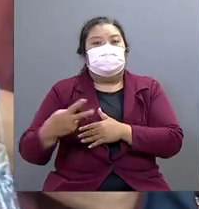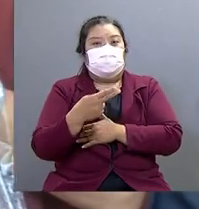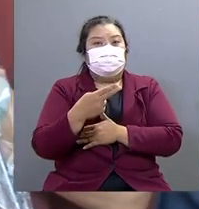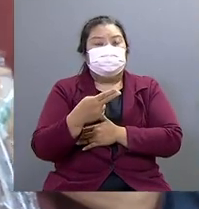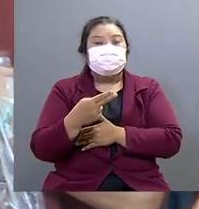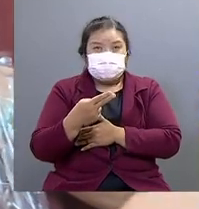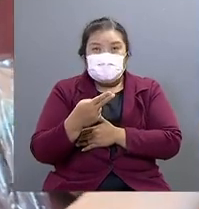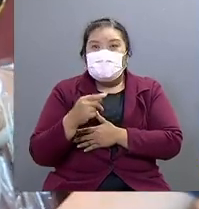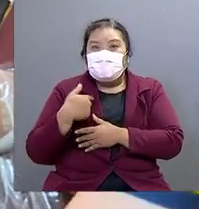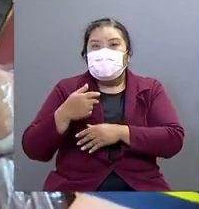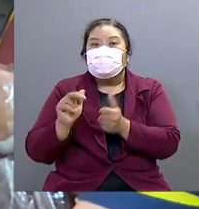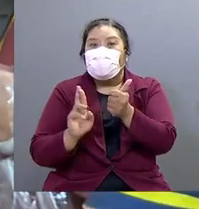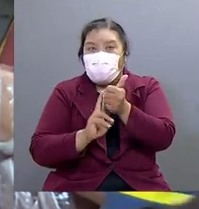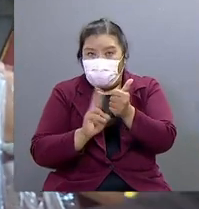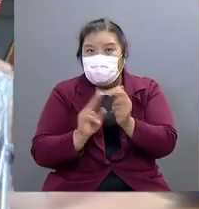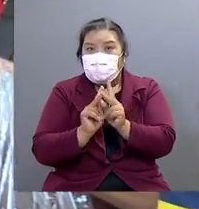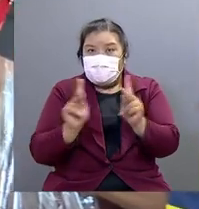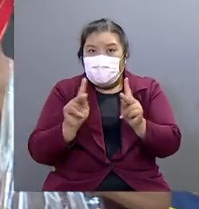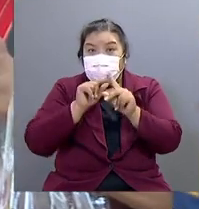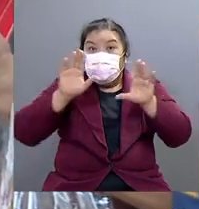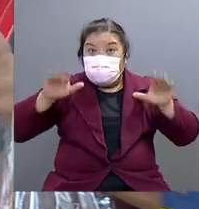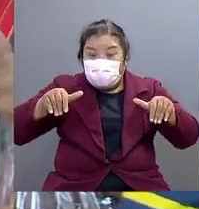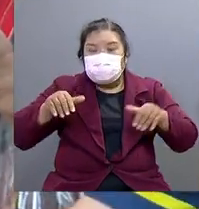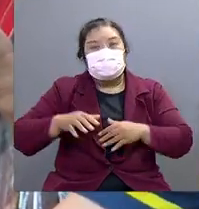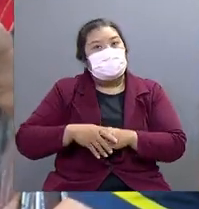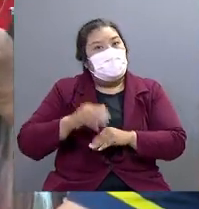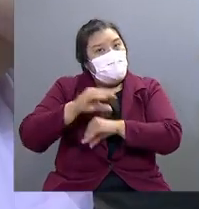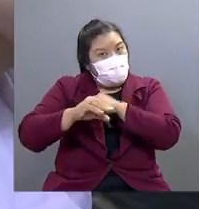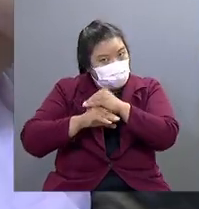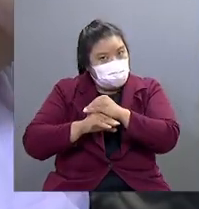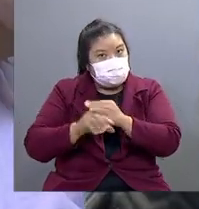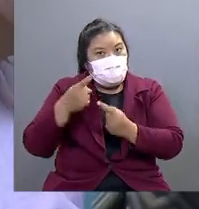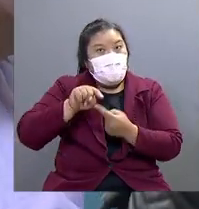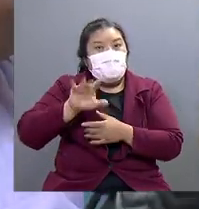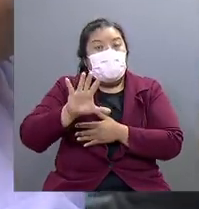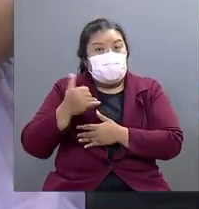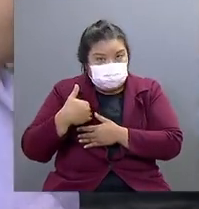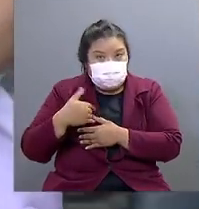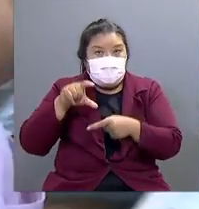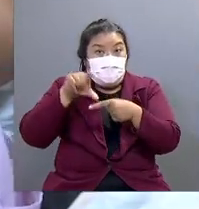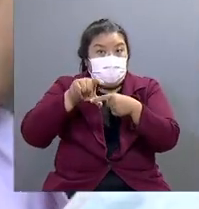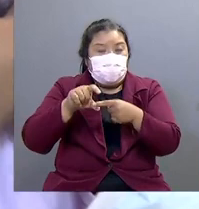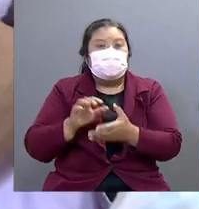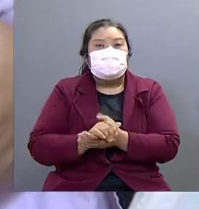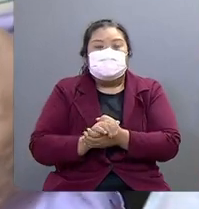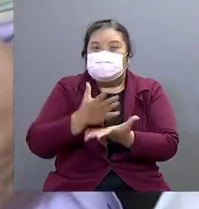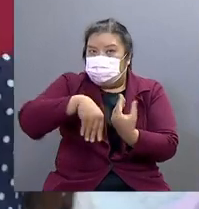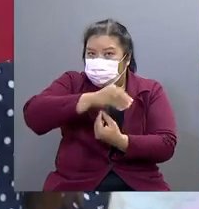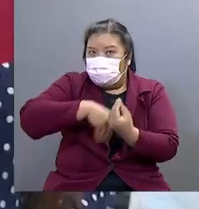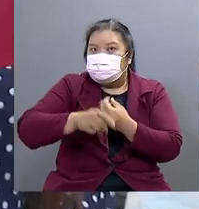ใหญ่ธนาคารกรุงไทยประเมินว่าโครงการคนละครึ่งระยะที่5จะช่วยเพิ่มเม็ดเงินหมุนเวียนในระบบเศรษฐกิจไม่น้